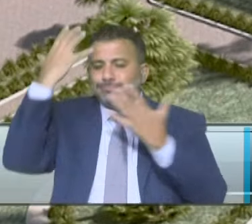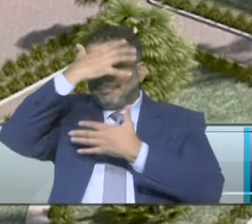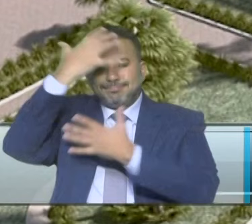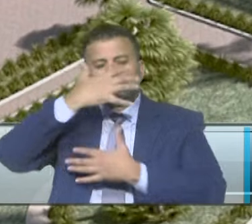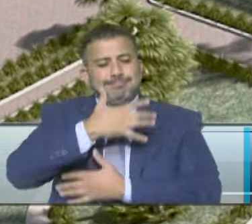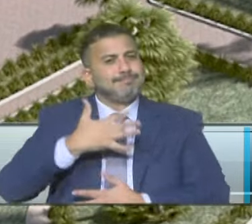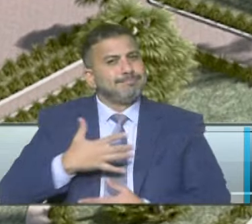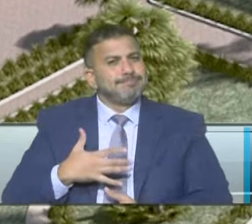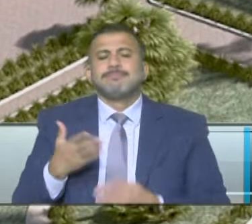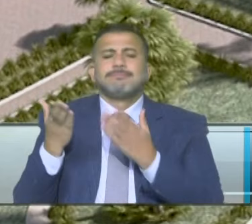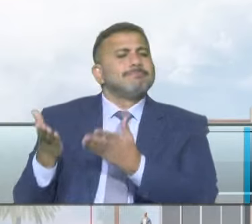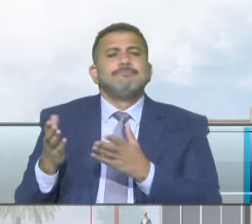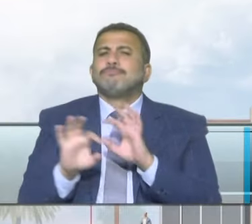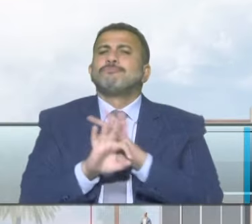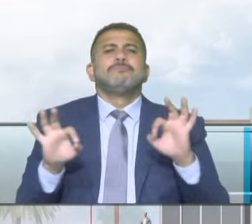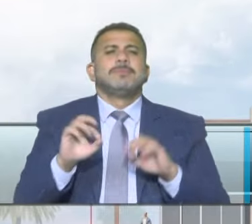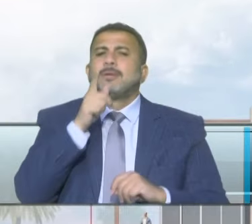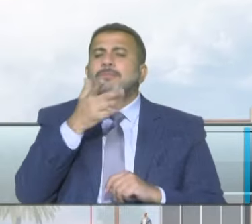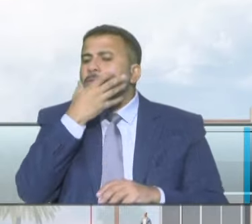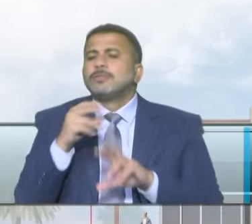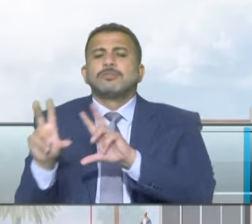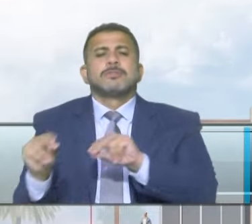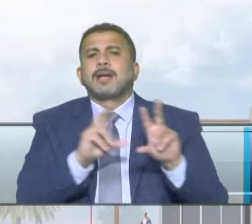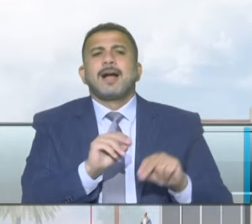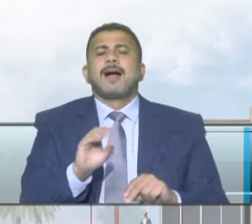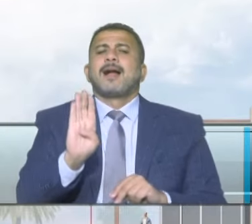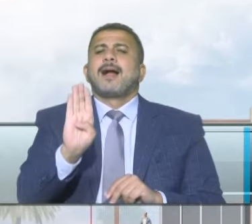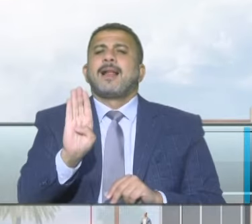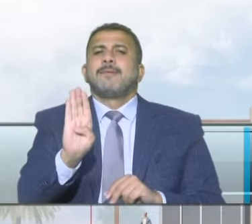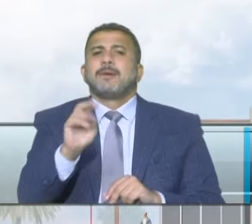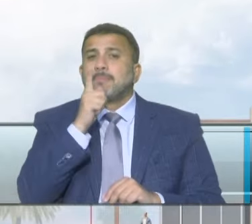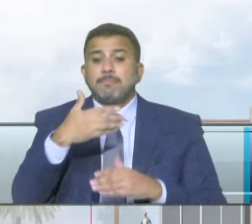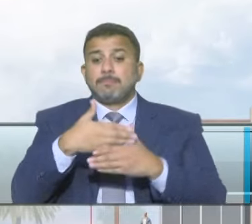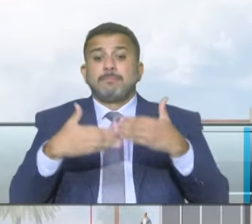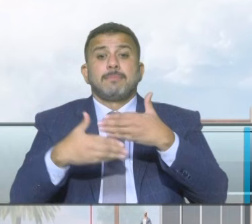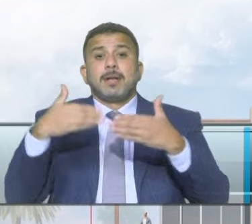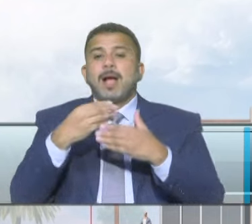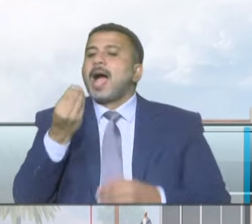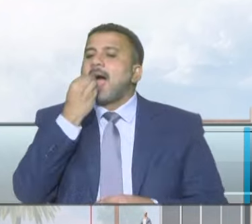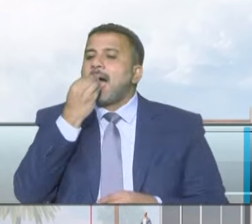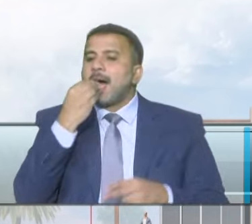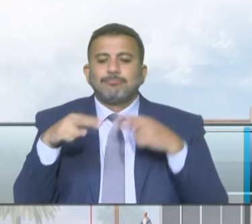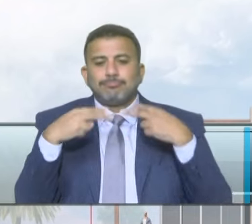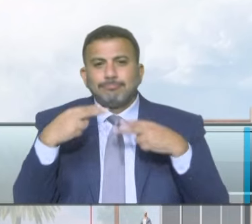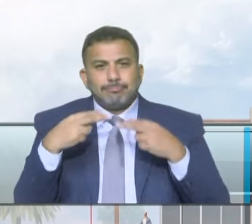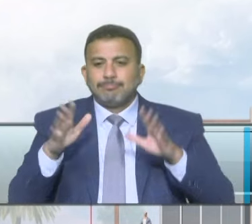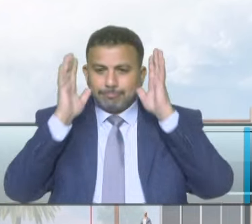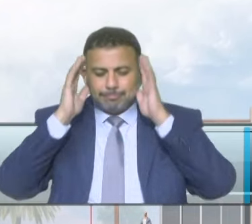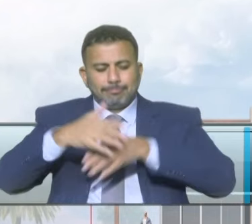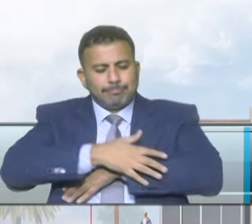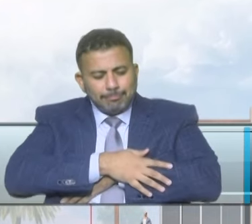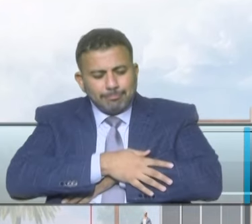كذلك بيكون هو المبنى مشابه لمدينه الكباء عباره عن مبنى في كافتيريه مصلى